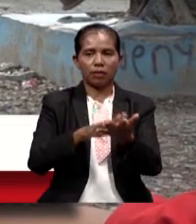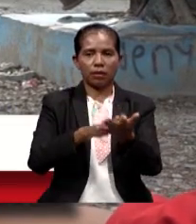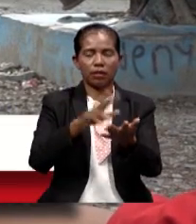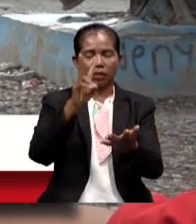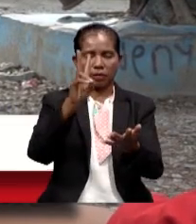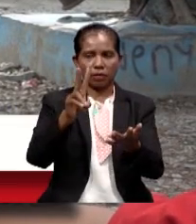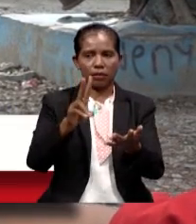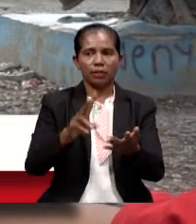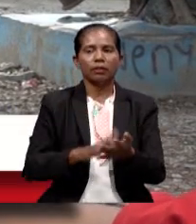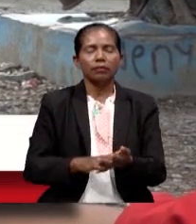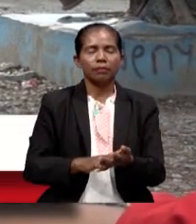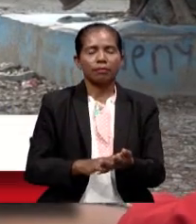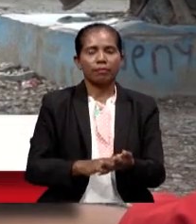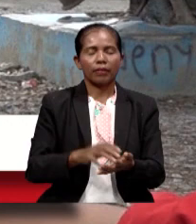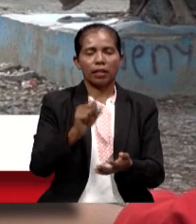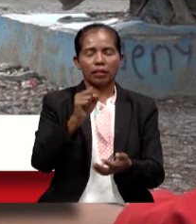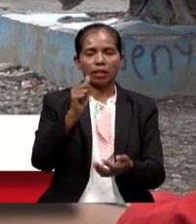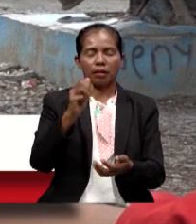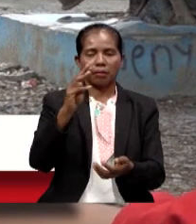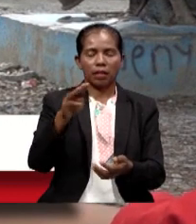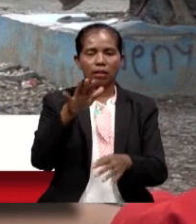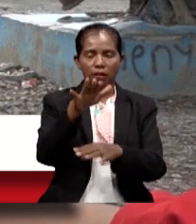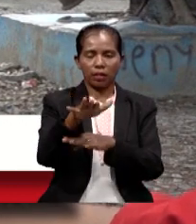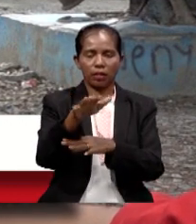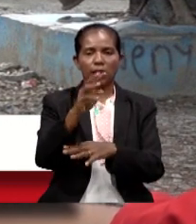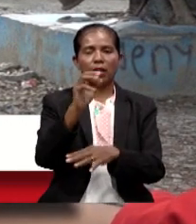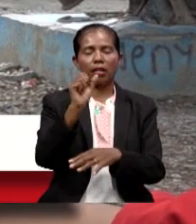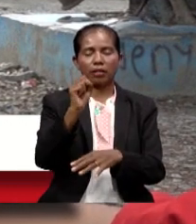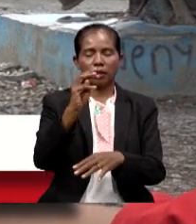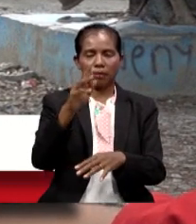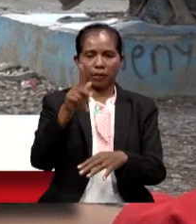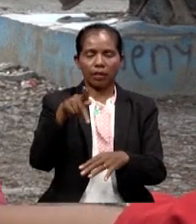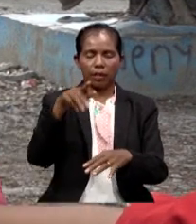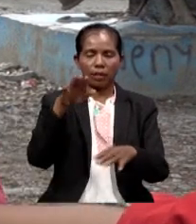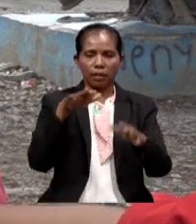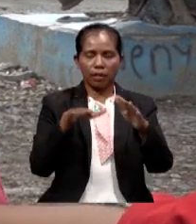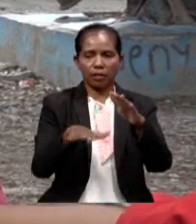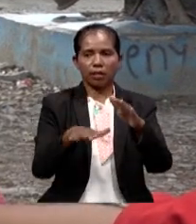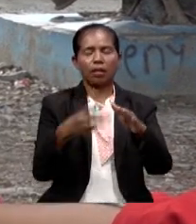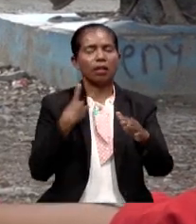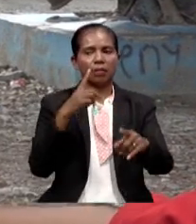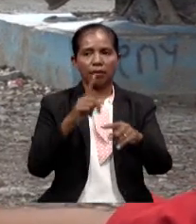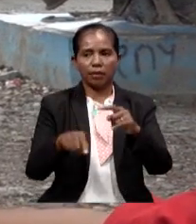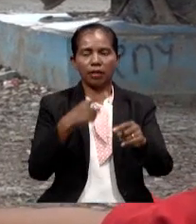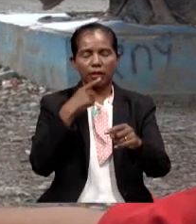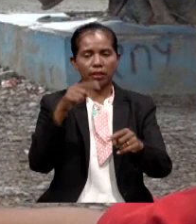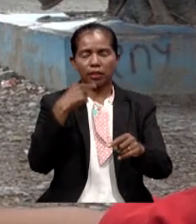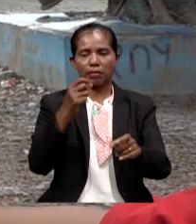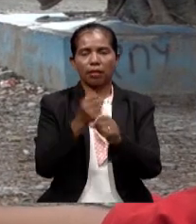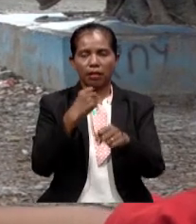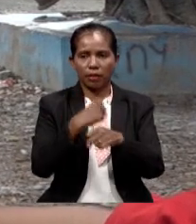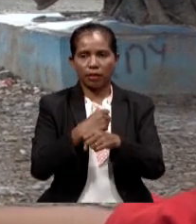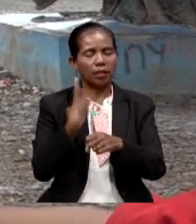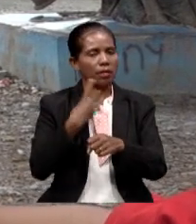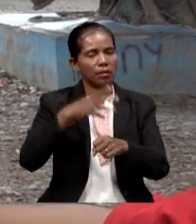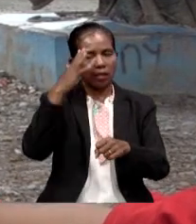iya redusan, sekundari iya parte lo praiknya. Ami labele dehang katak neh sese maka halo, ami